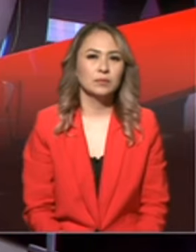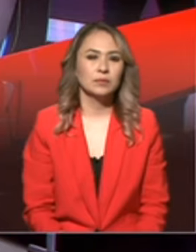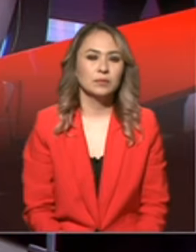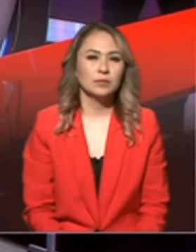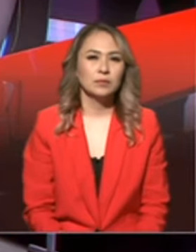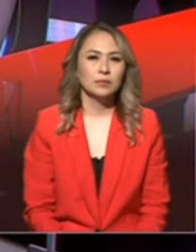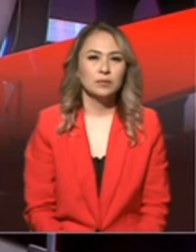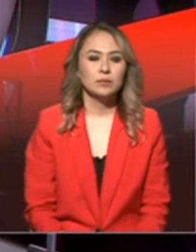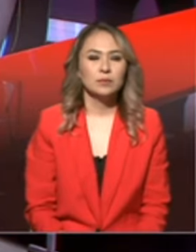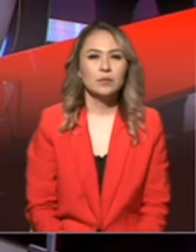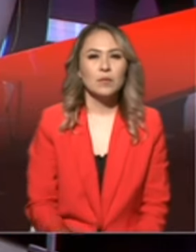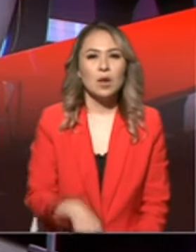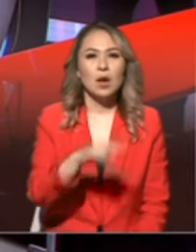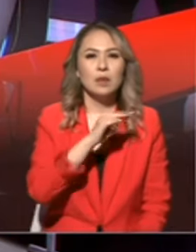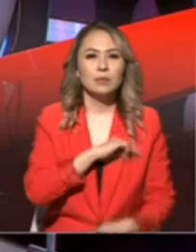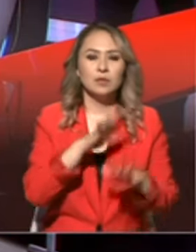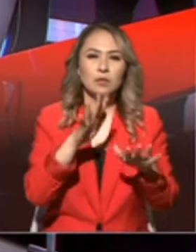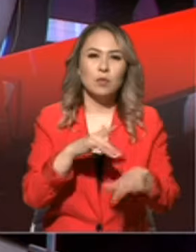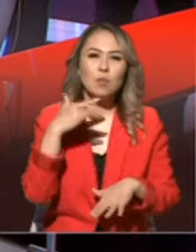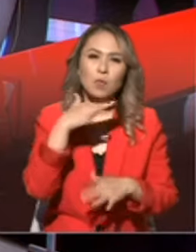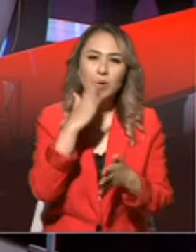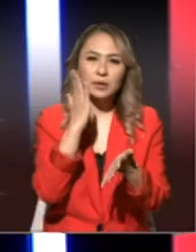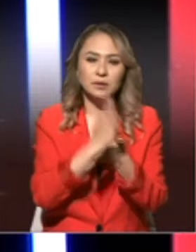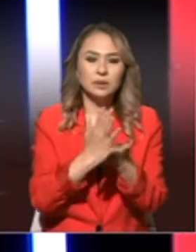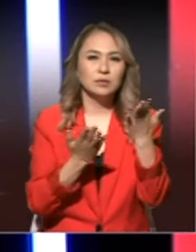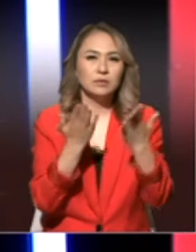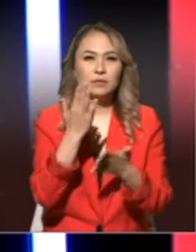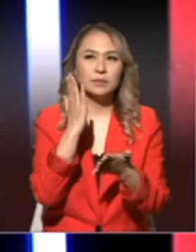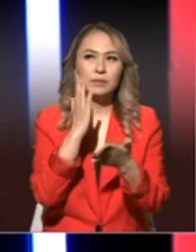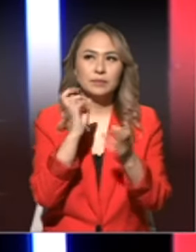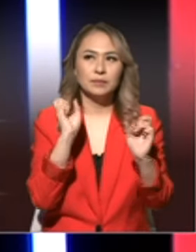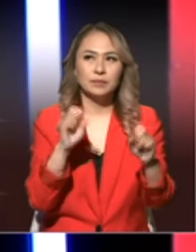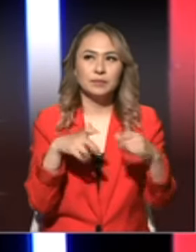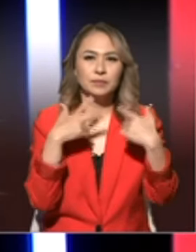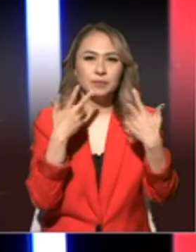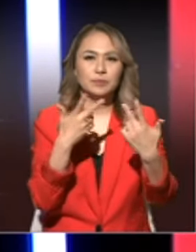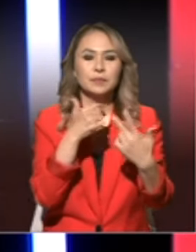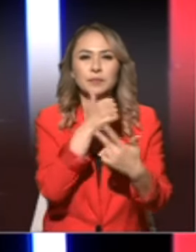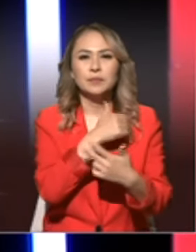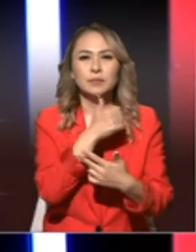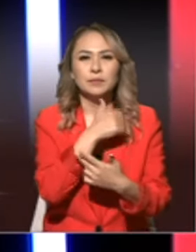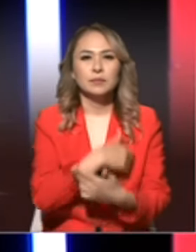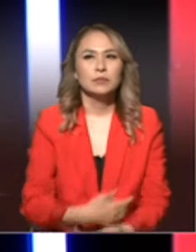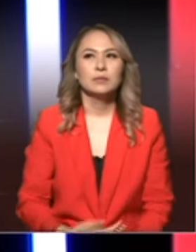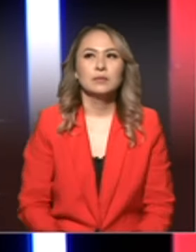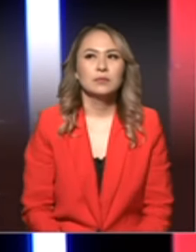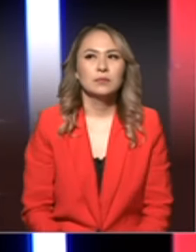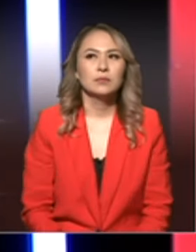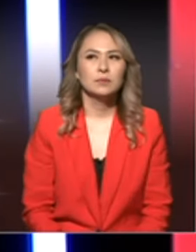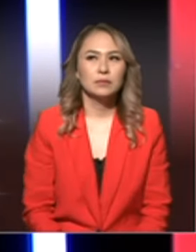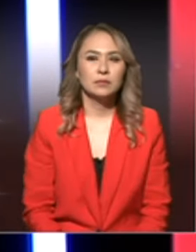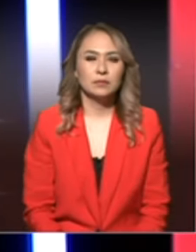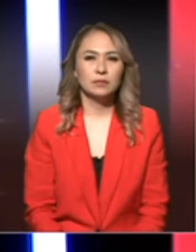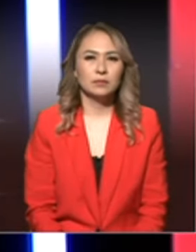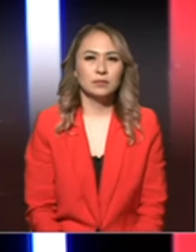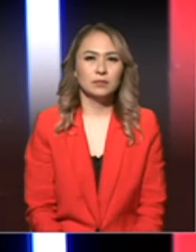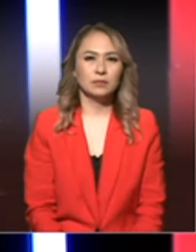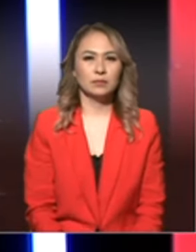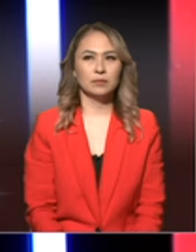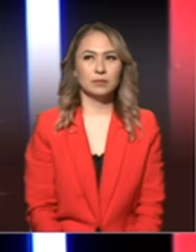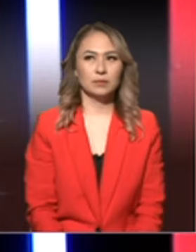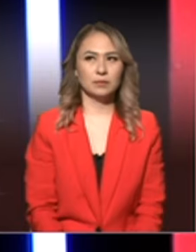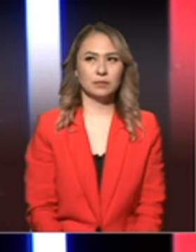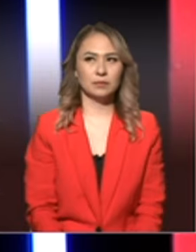ма? Біз қазір сұрақ қояйықшы. Бурахан Дахан бізбен байланыста ма? Қосыңыздаршы. Бурахан, ассалау алейкум.